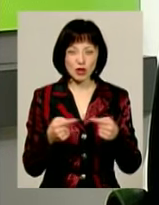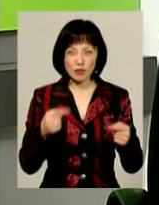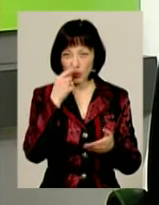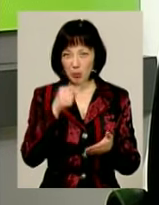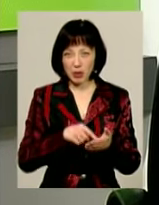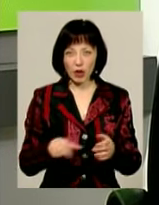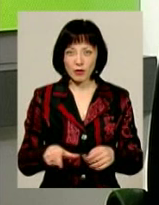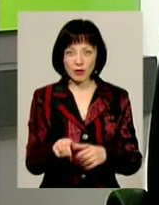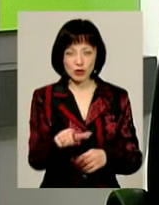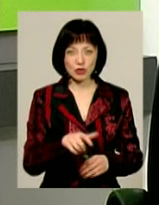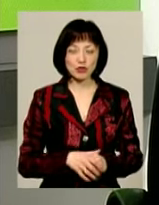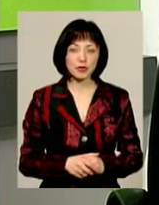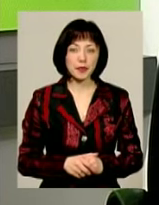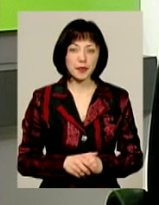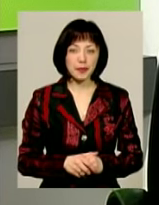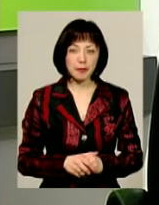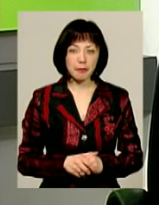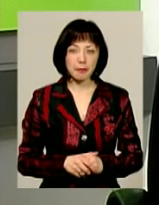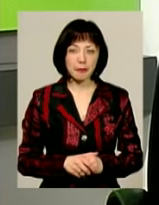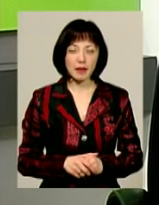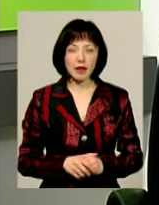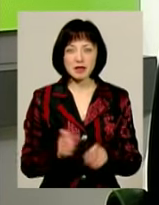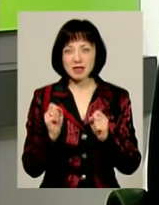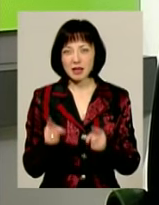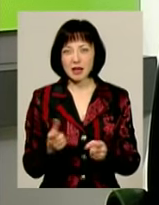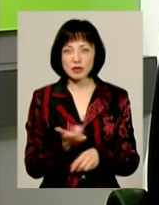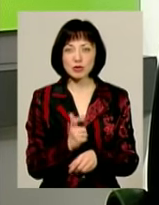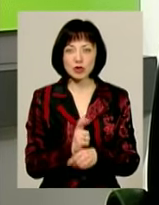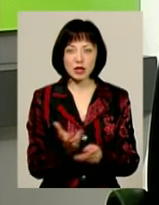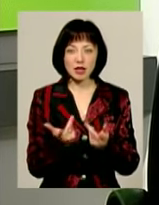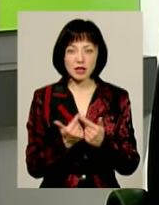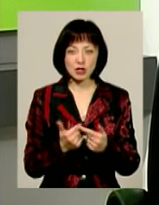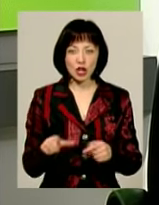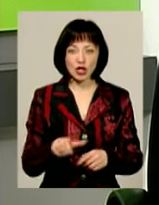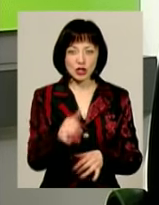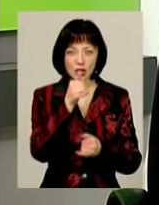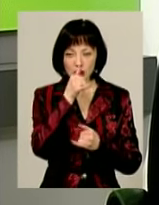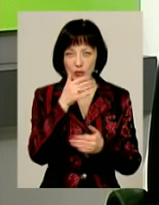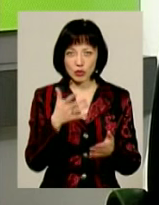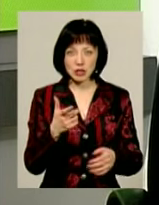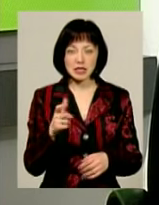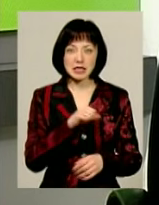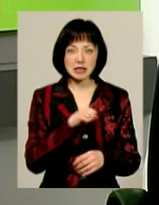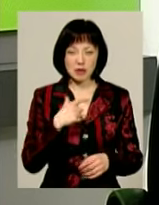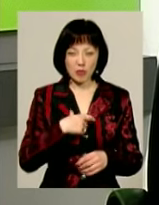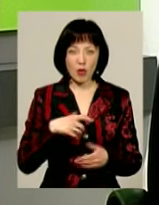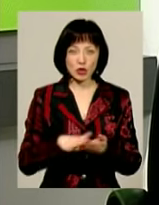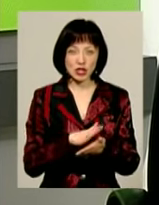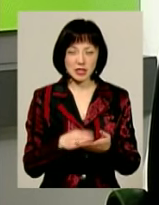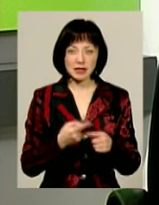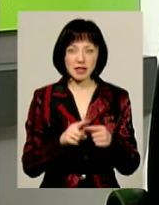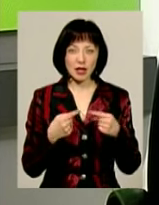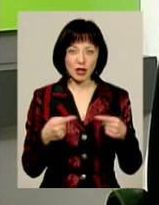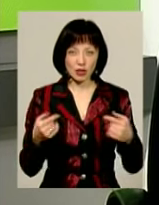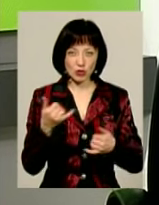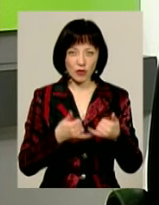речовини. У водні об'єкти скидається їх більша кількість, річка не може самоочиститися, і ці